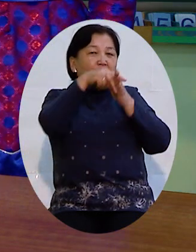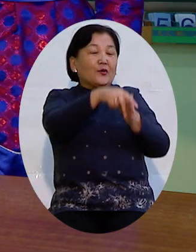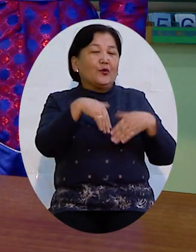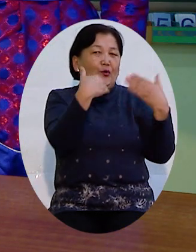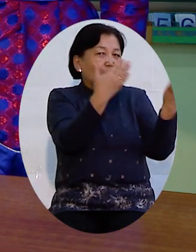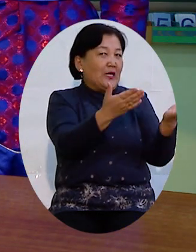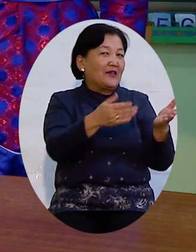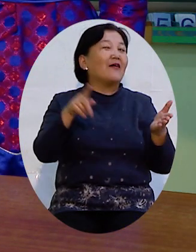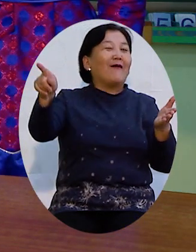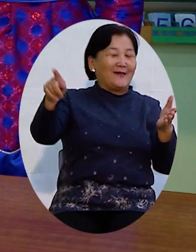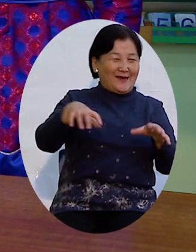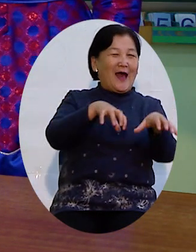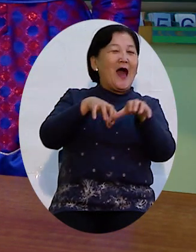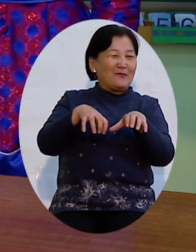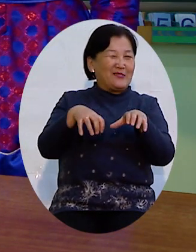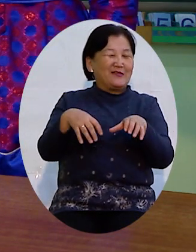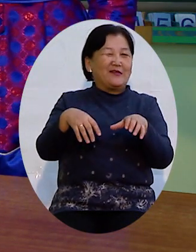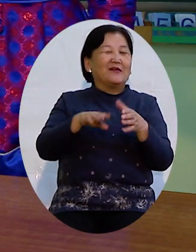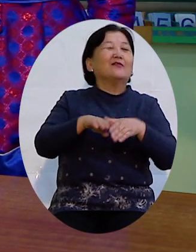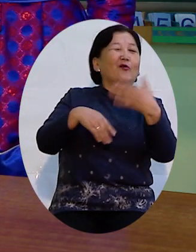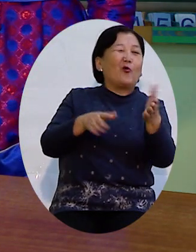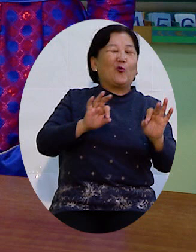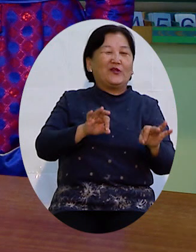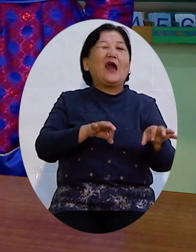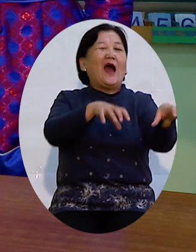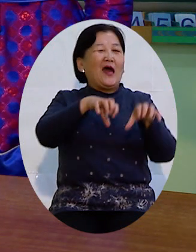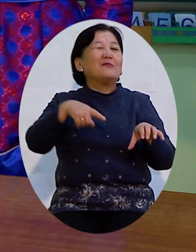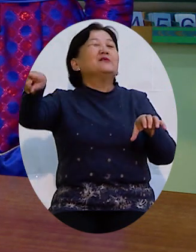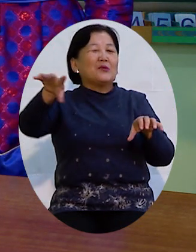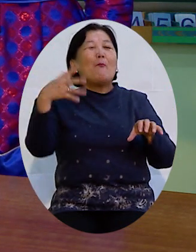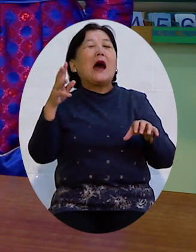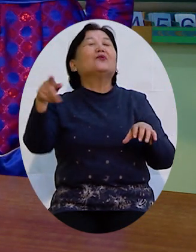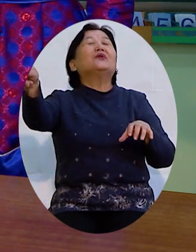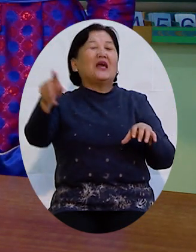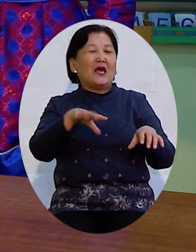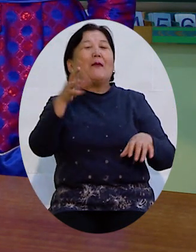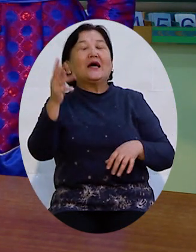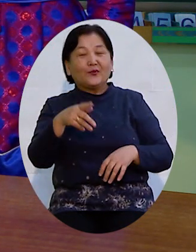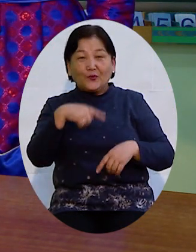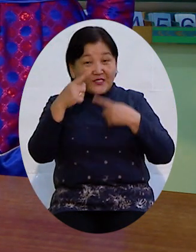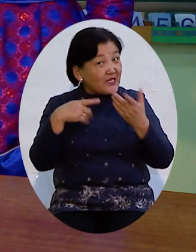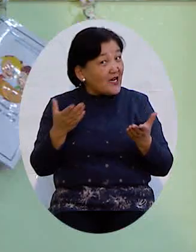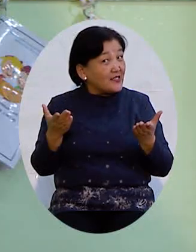Харамчийнхан л яадаг бол гар тинихгүй дээ. Өө гар тинихгүй гар тинихгүй гэж.